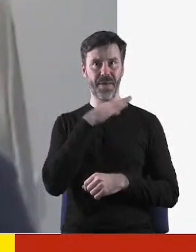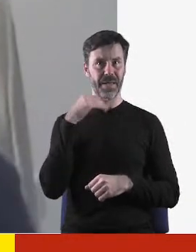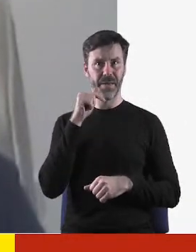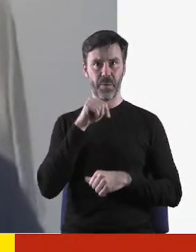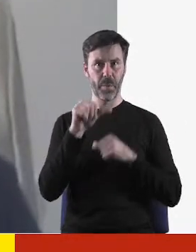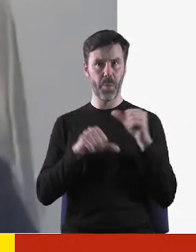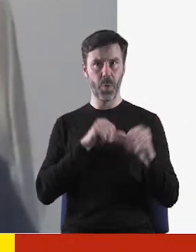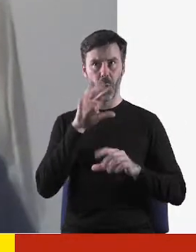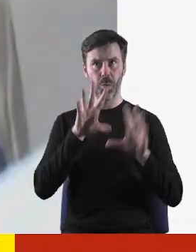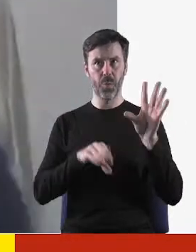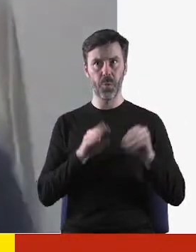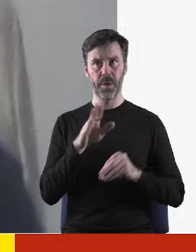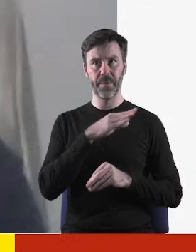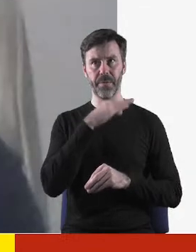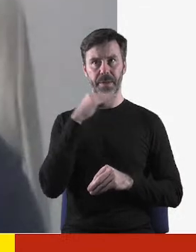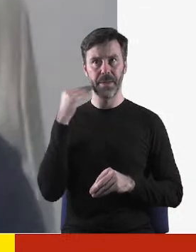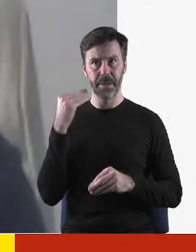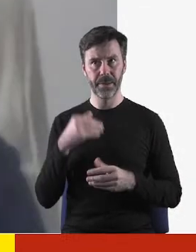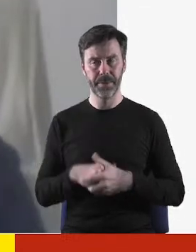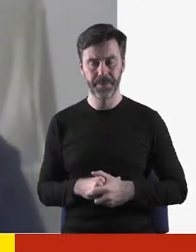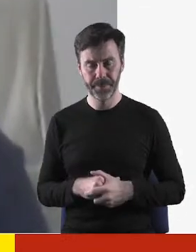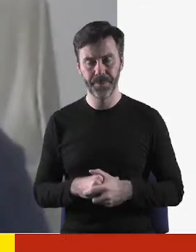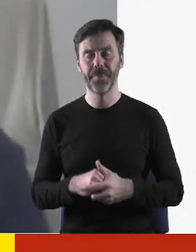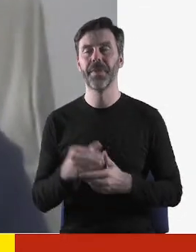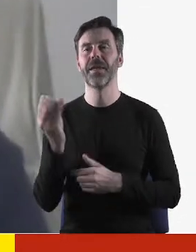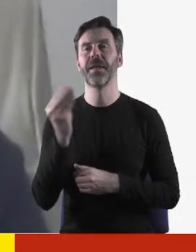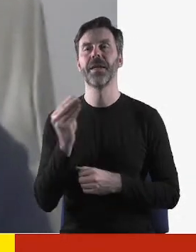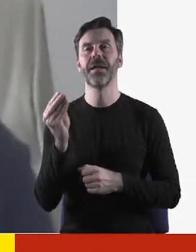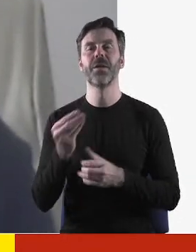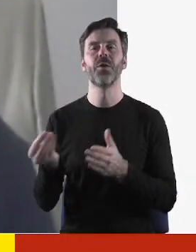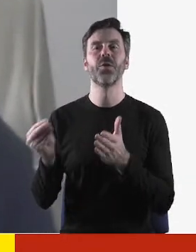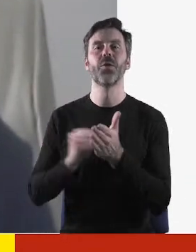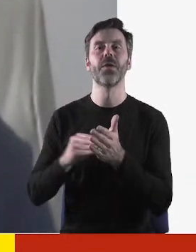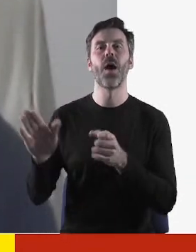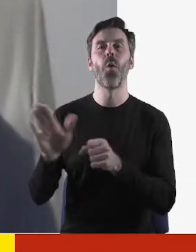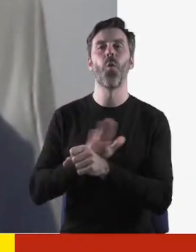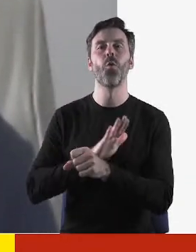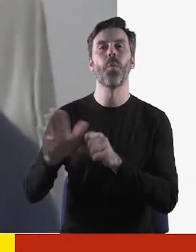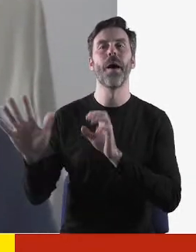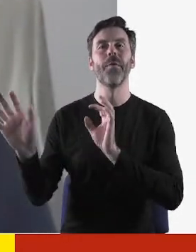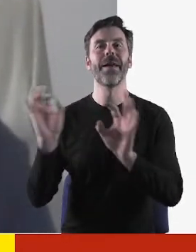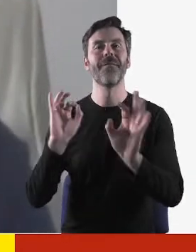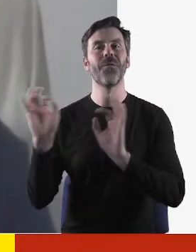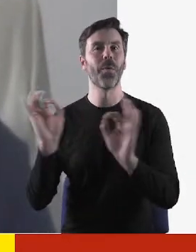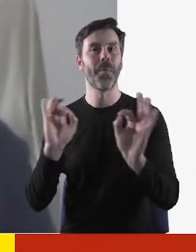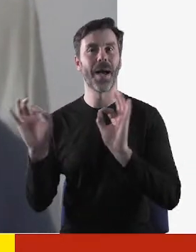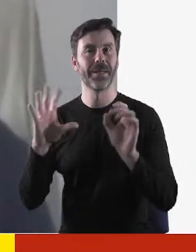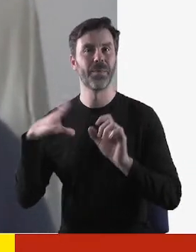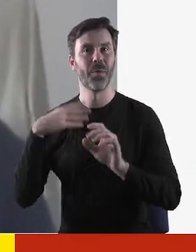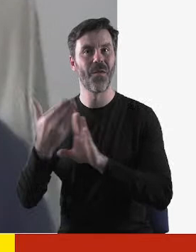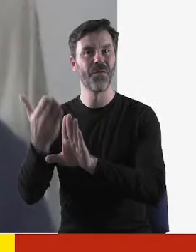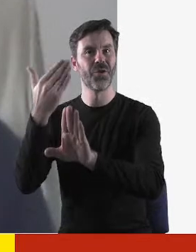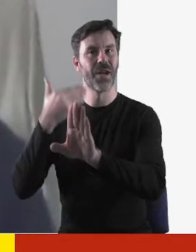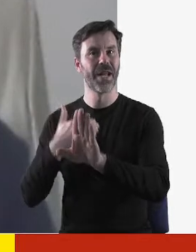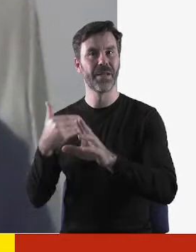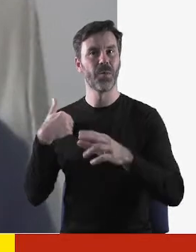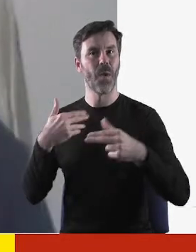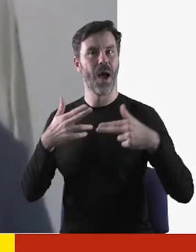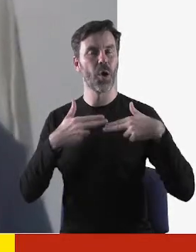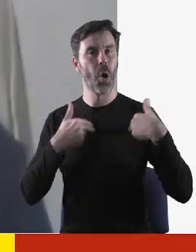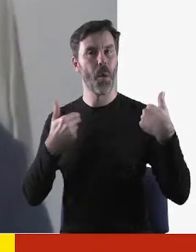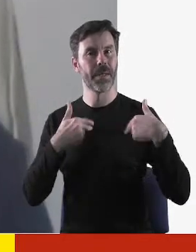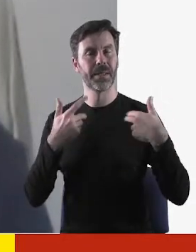budżetowy. W uzupełnieniu informacji, którą przedstawiłam na komisji, pragnę